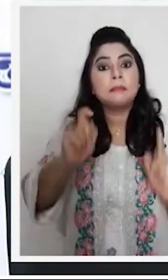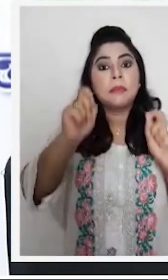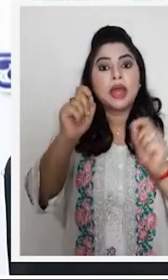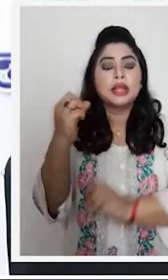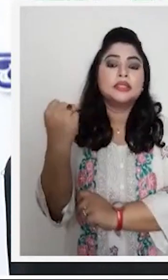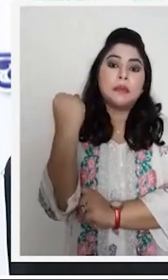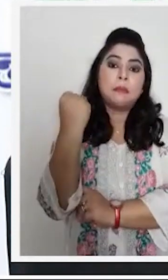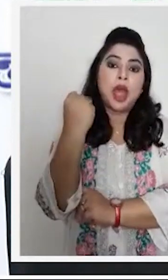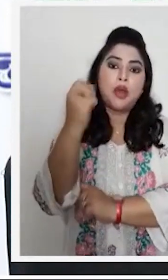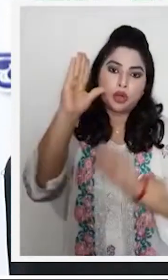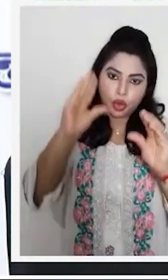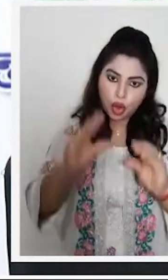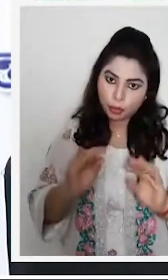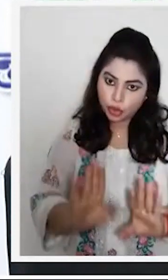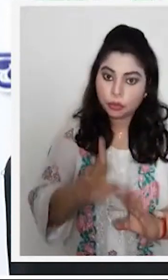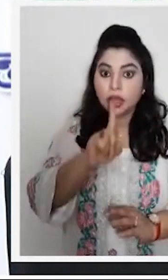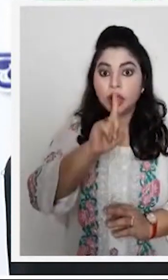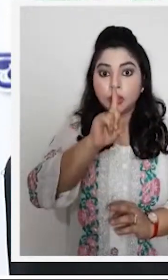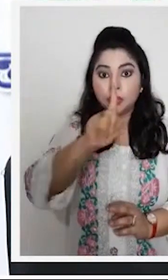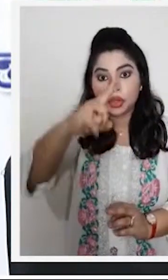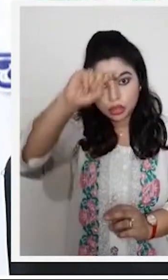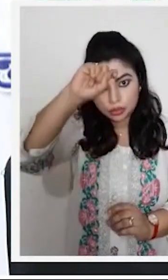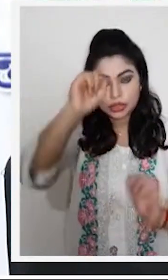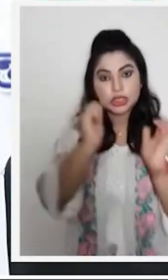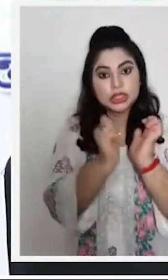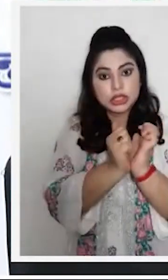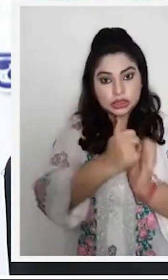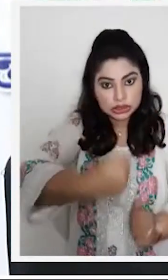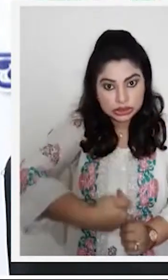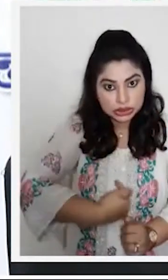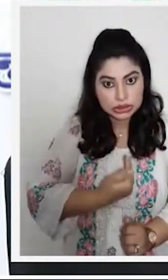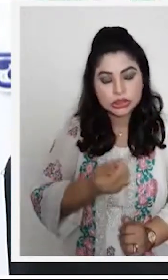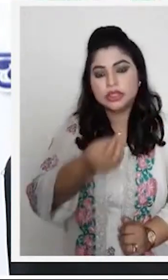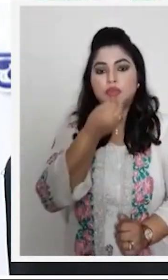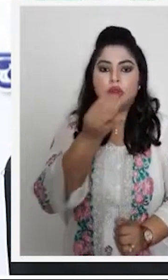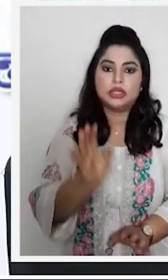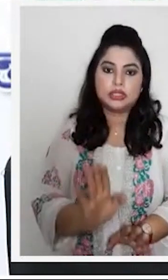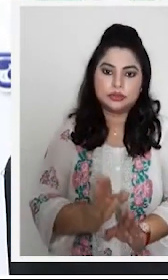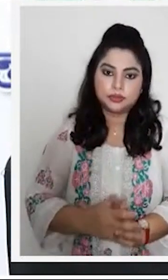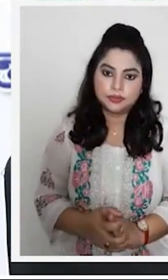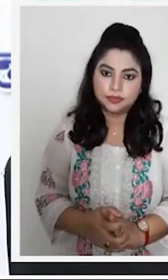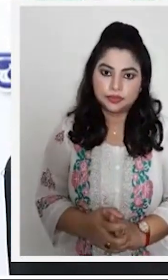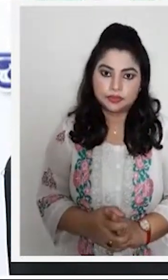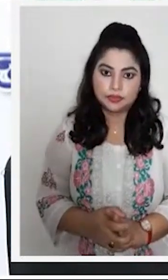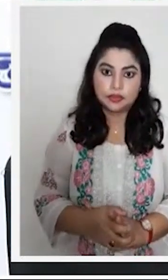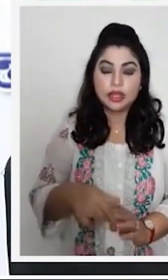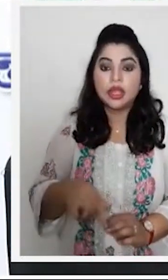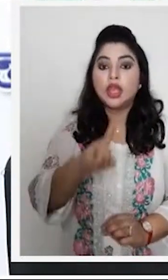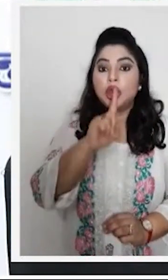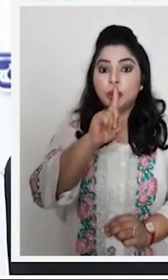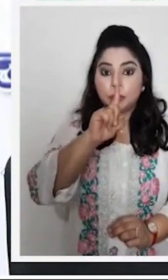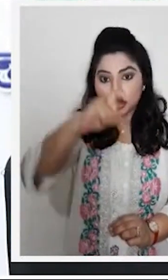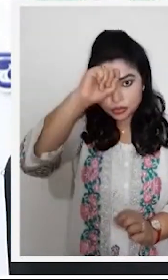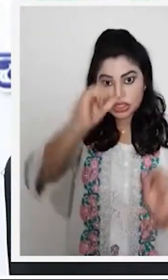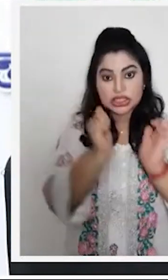হবে, যদিও সংক্রমণের মাত্রা উচ্চ হারে নাও থাকতে পারে। এই বিষয়টি মাননীয় প্রধানমন্ত্রী শেখ হাসিনা